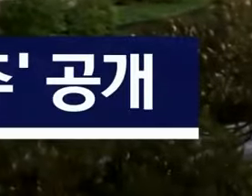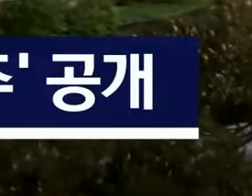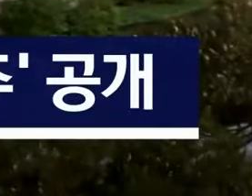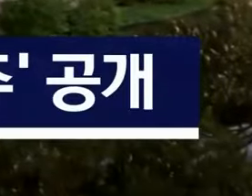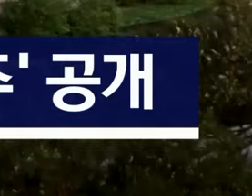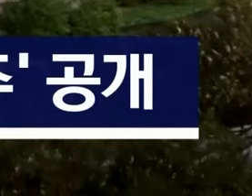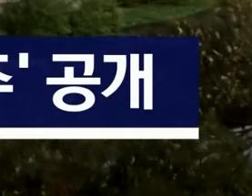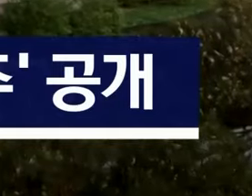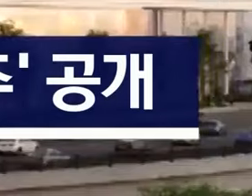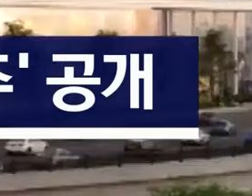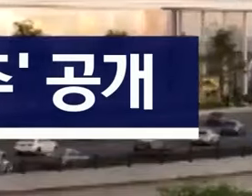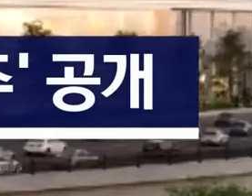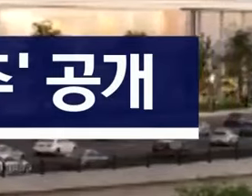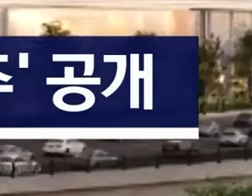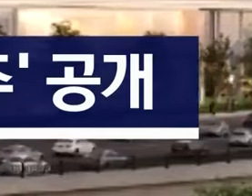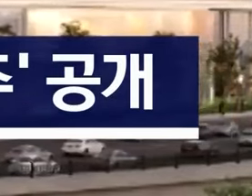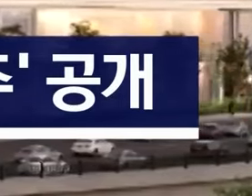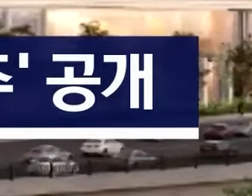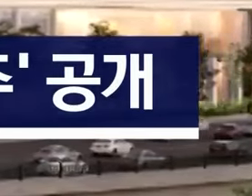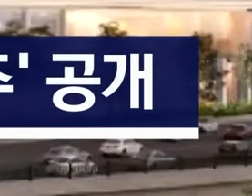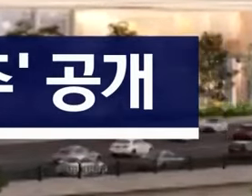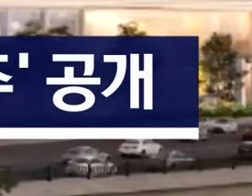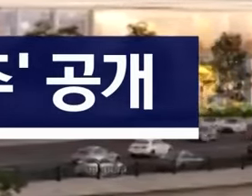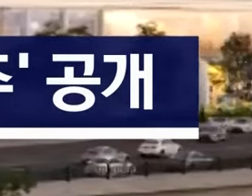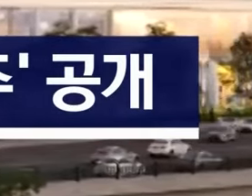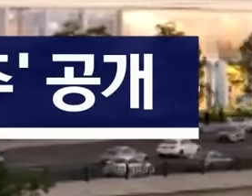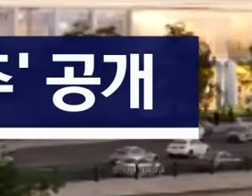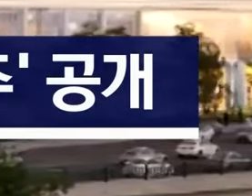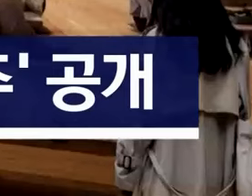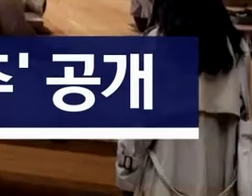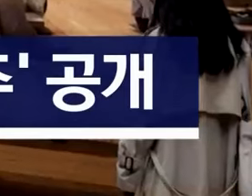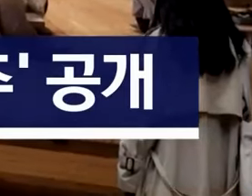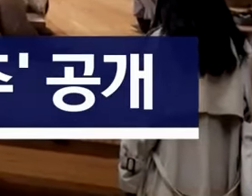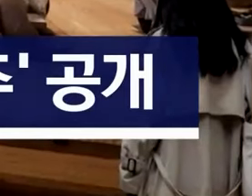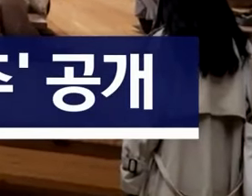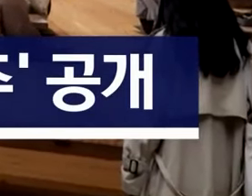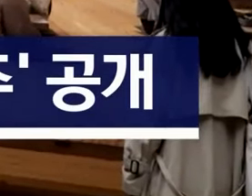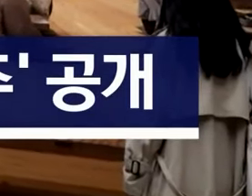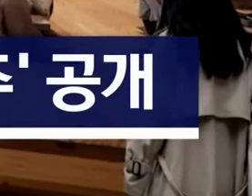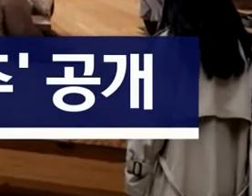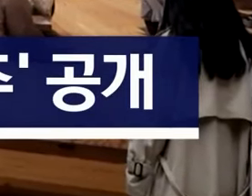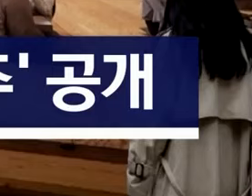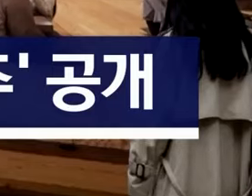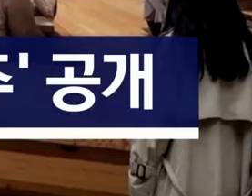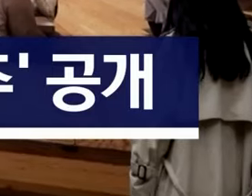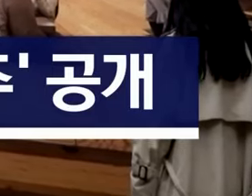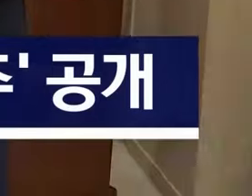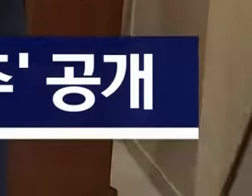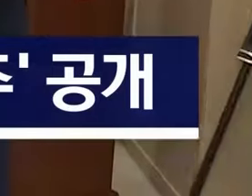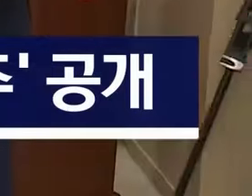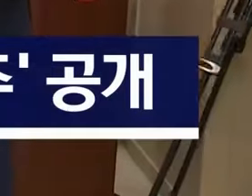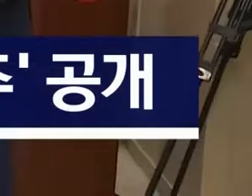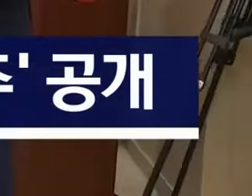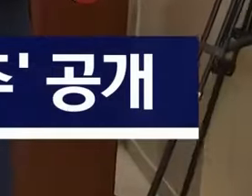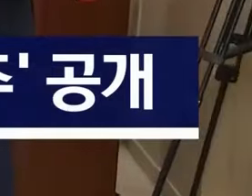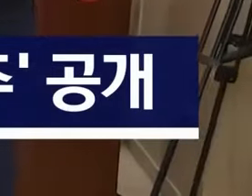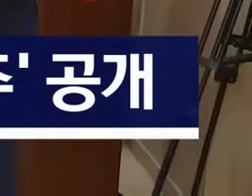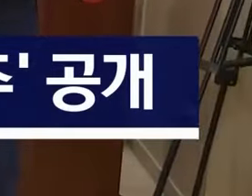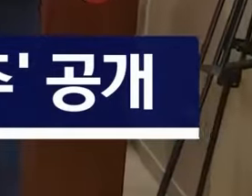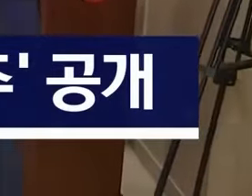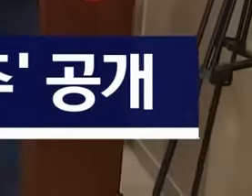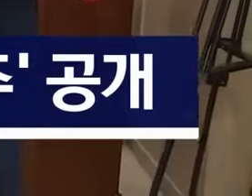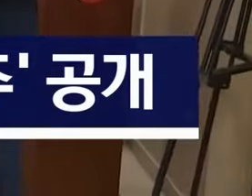광주 지역 복합 쇼핑몰 중 가장 먼저 개관할 예정인 더현대 광주가 설계를 공개했습니다. 문화도시 광주의 상징성을